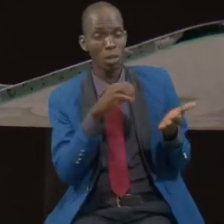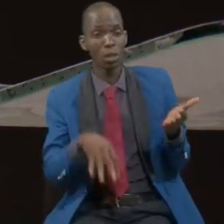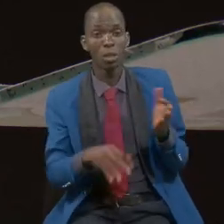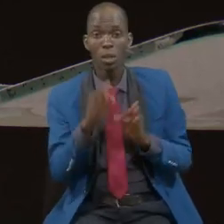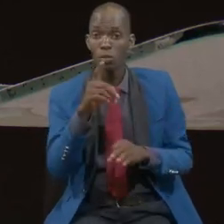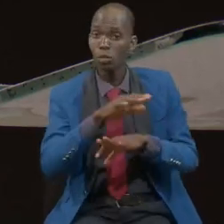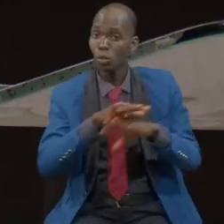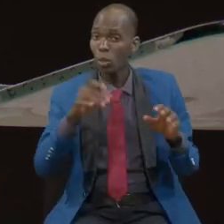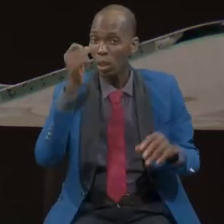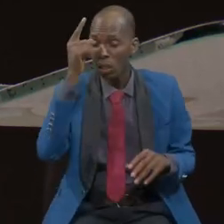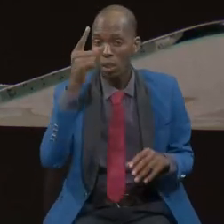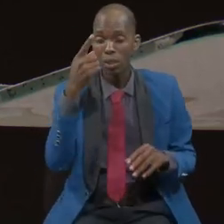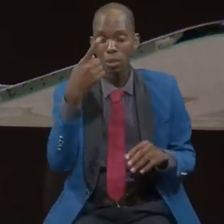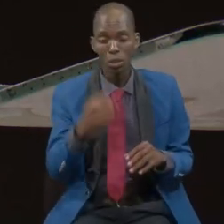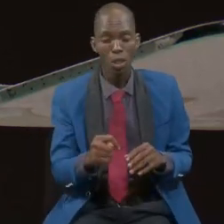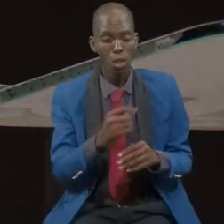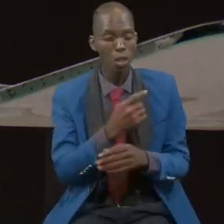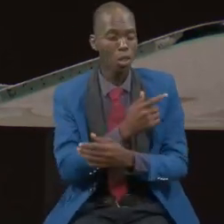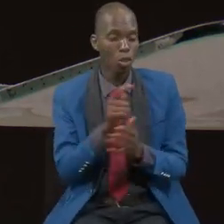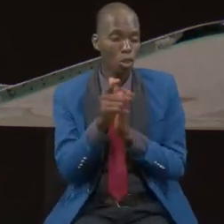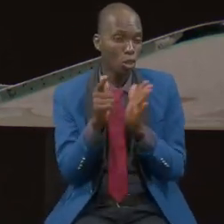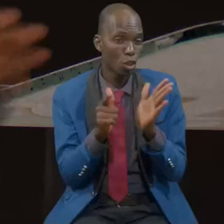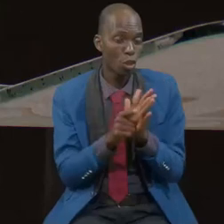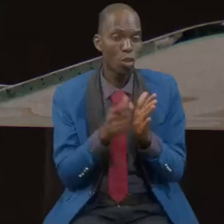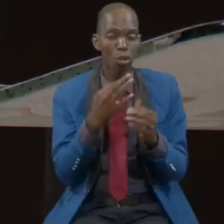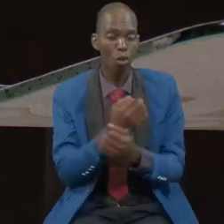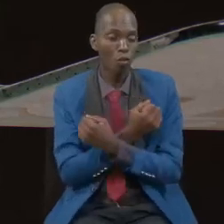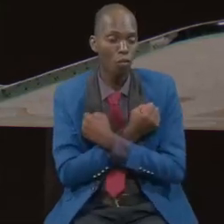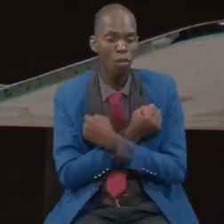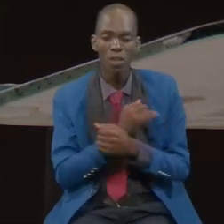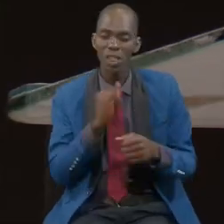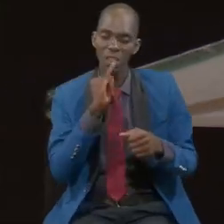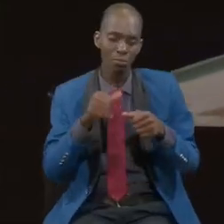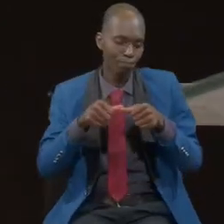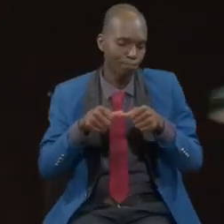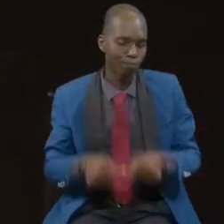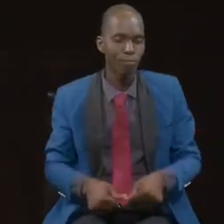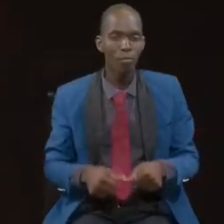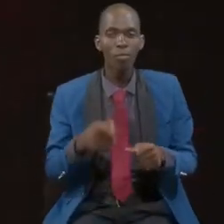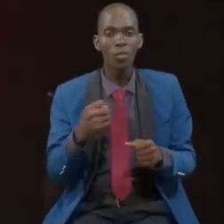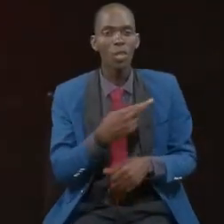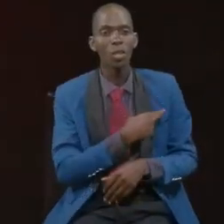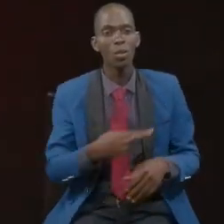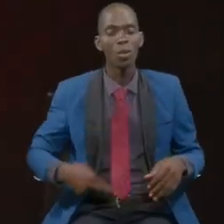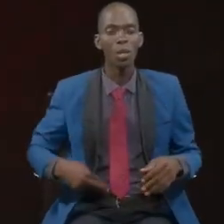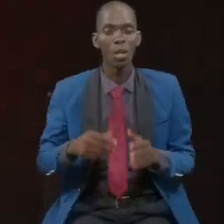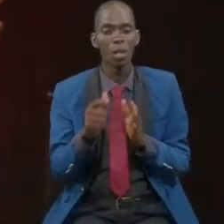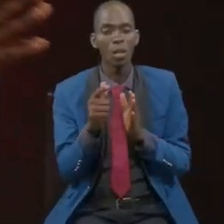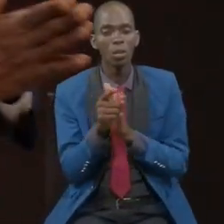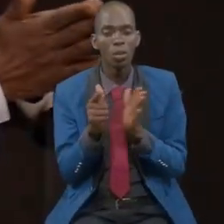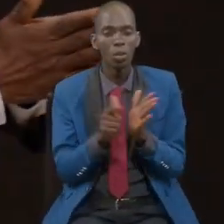vous ne comprenez pas, la loi d'amour demeure et reste. La loi